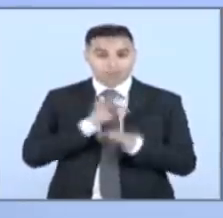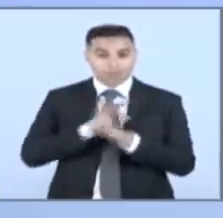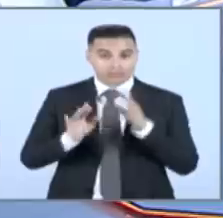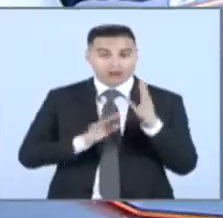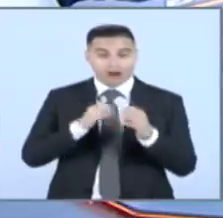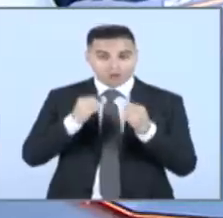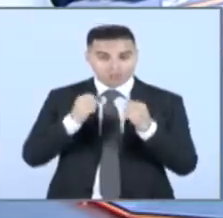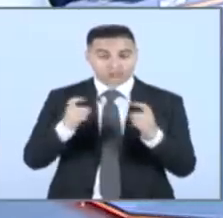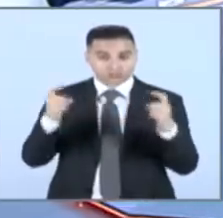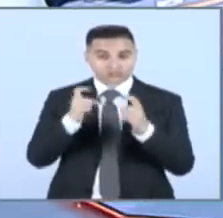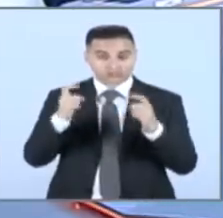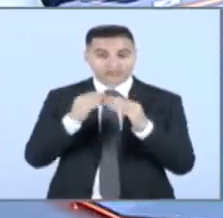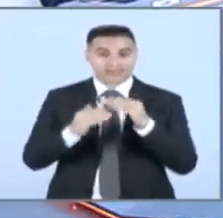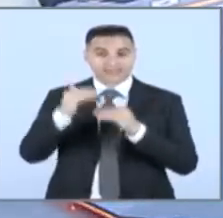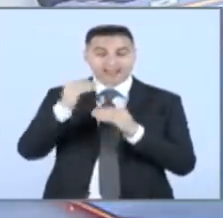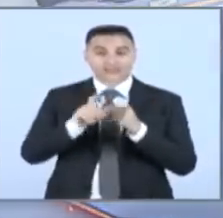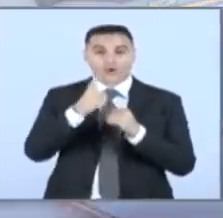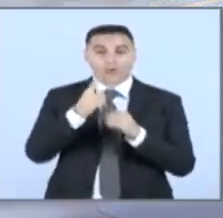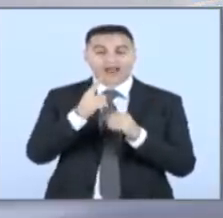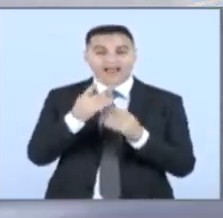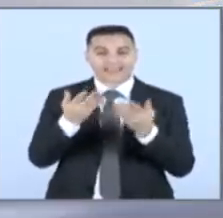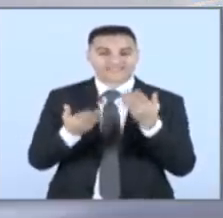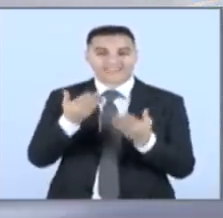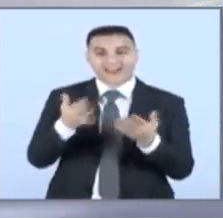نارية، تأهل فرق على سؤال.